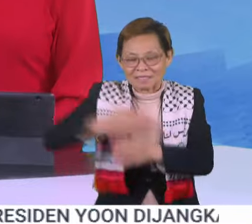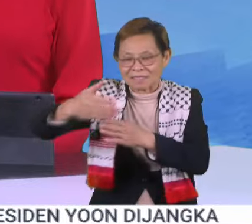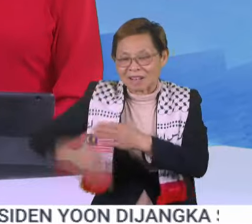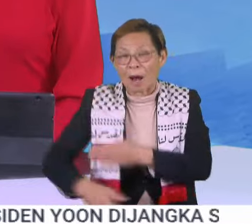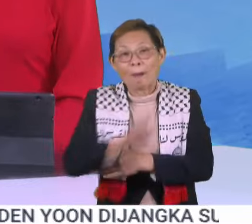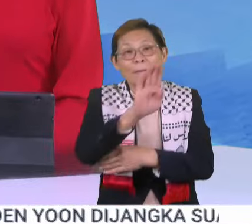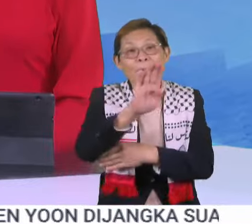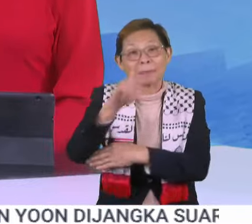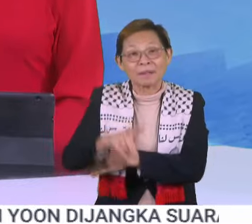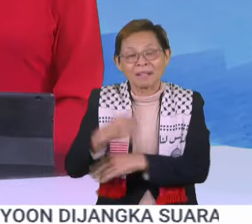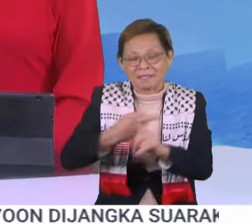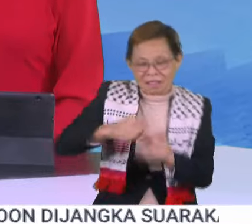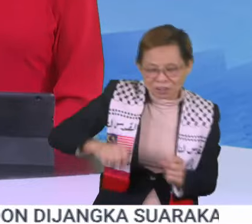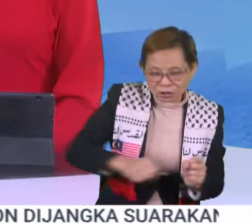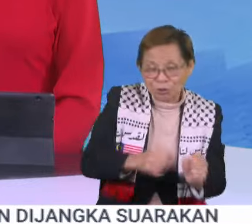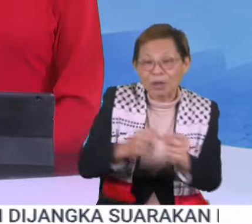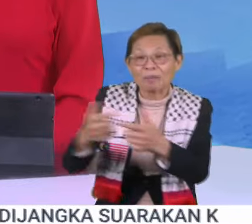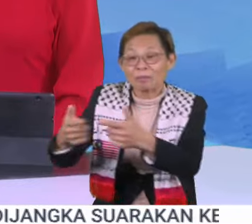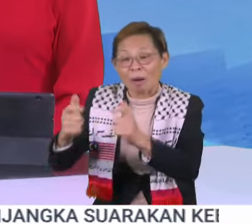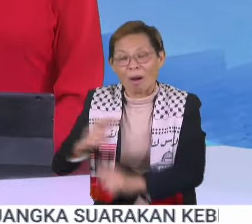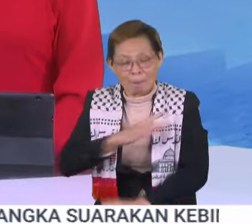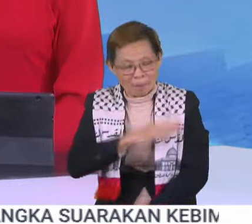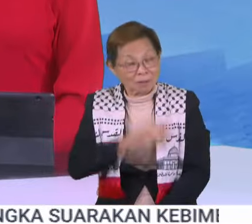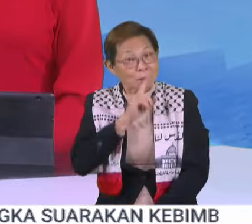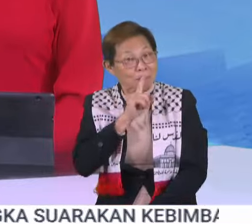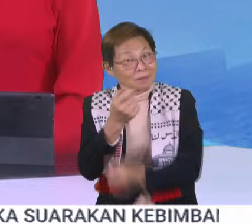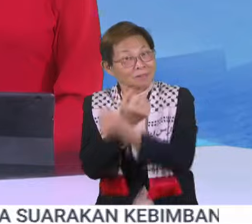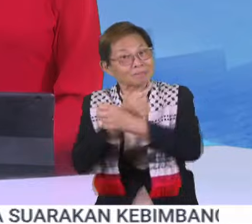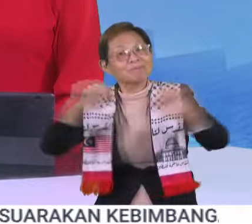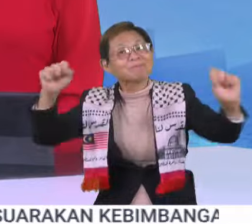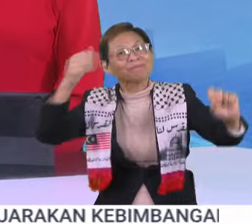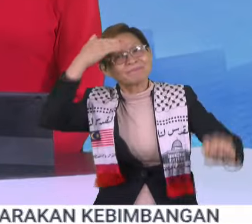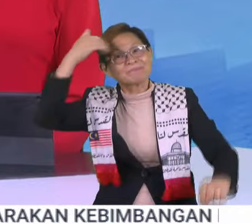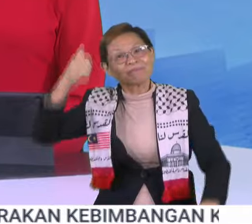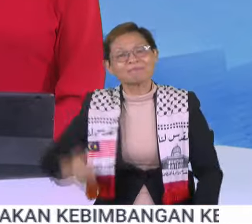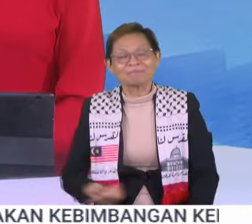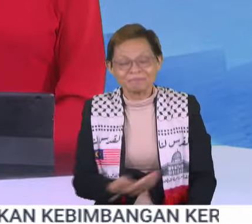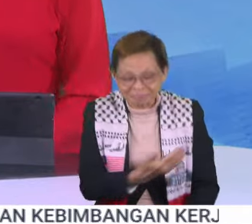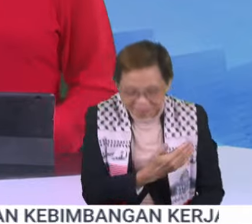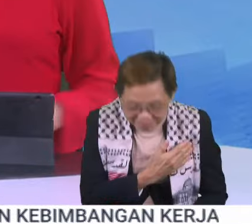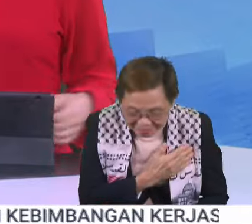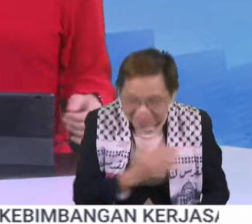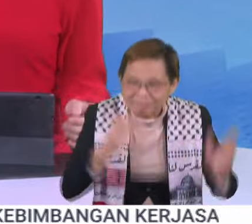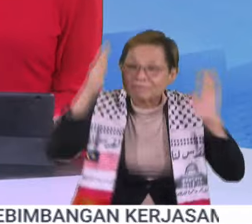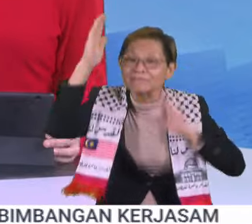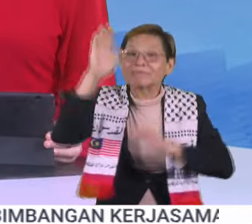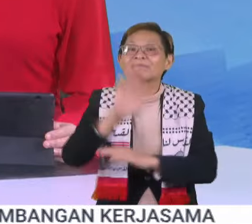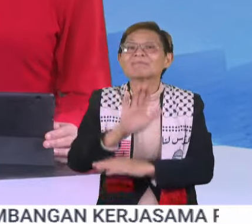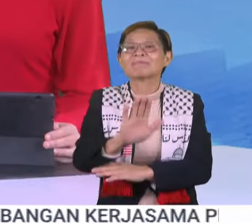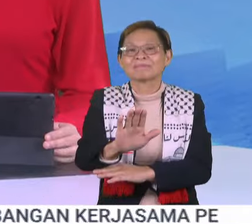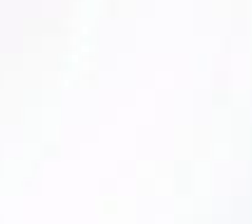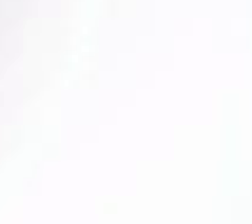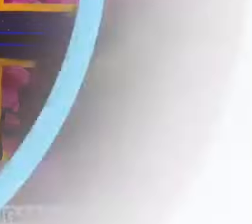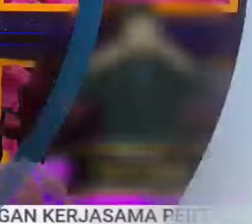Sekian berita perdana dari Sungai ke Segara Palestin, pasti merdeka. Assalamualaikum, salam Malaysia Madani.